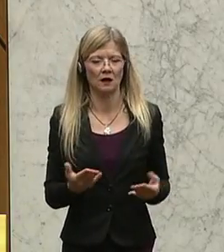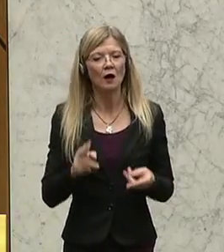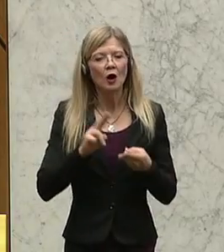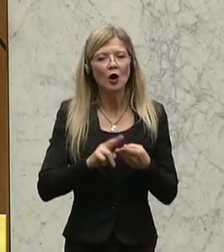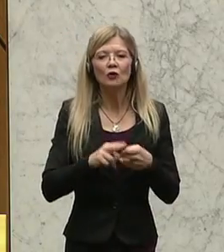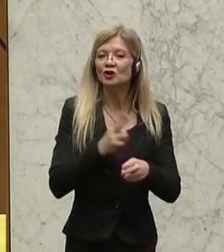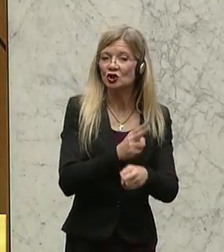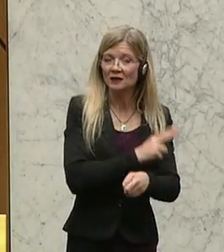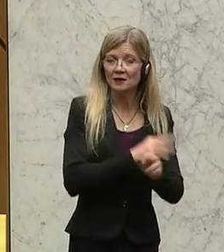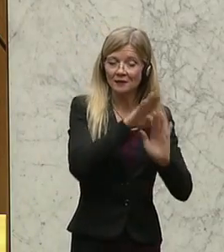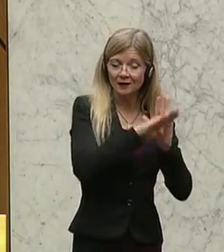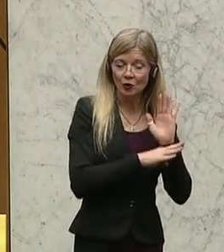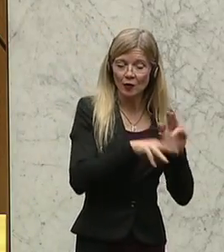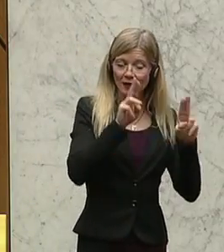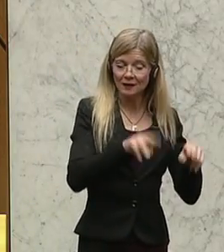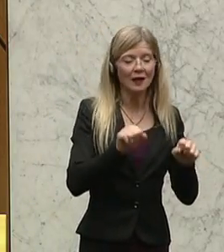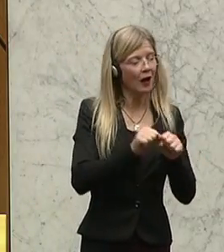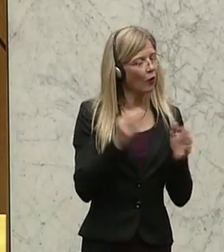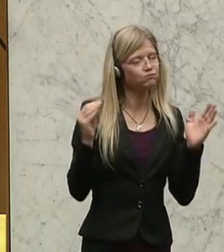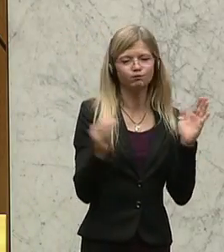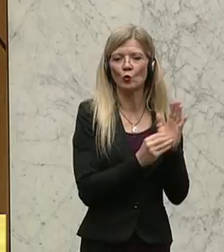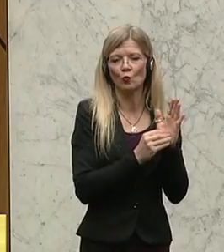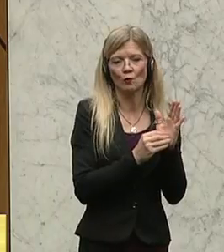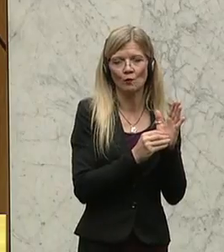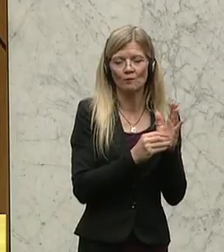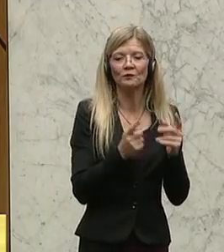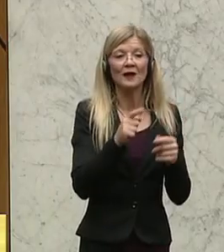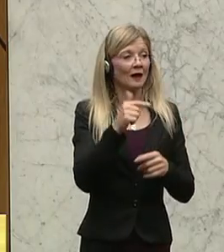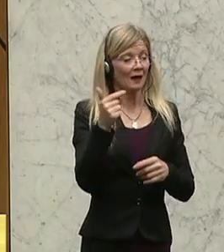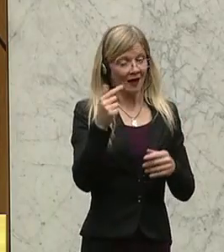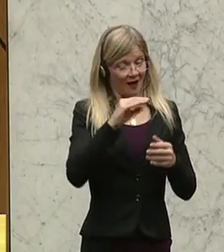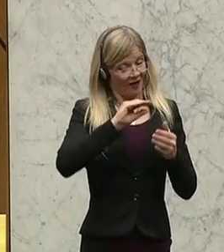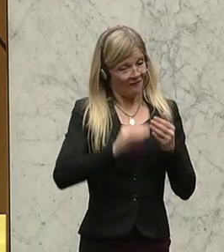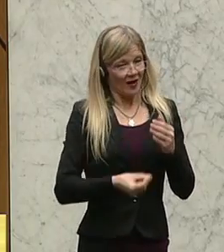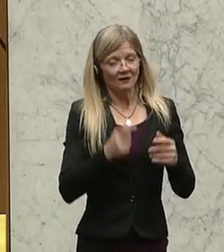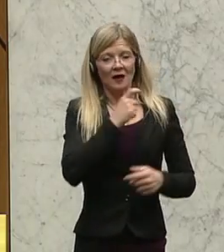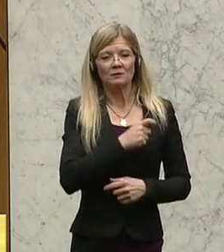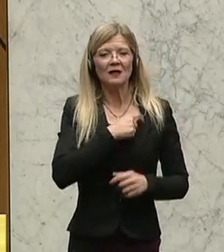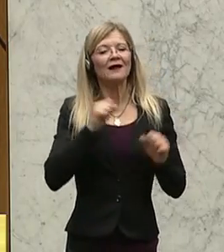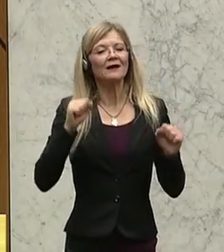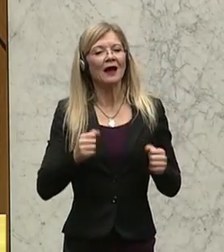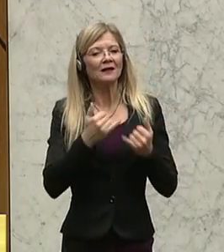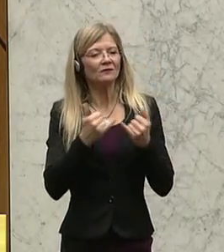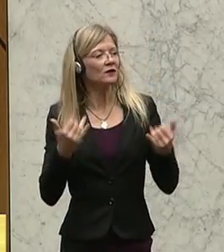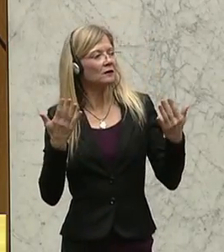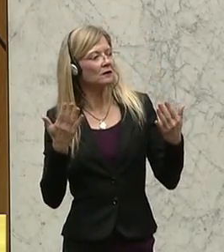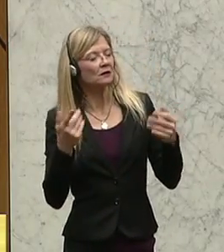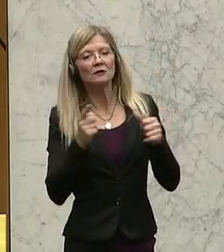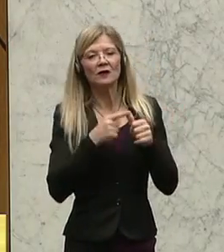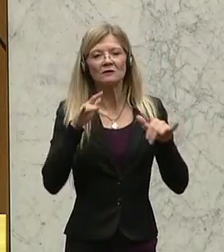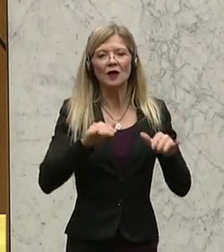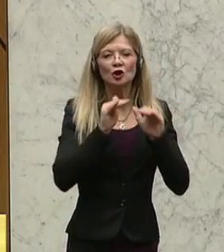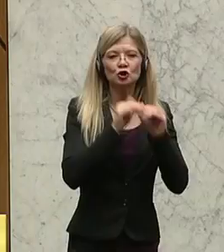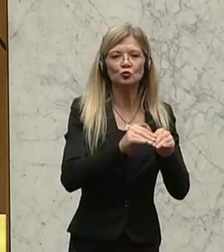staatliche Regulierungsrecht ist ausdrücklich festgeschrieben. Die Vertragsparteien können daher das Schutzniveau, insbesondere